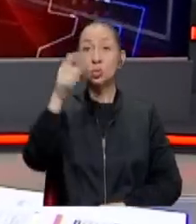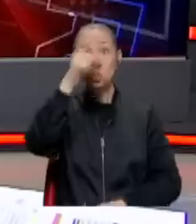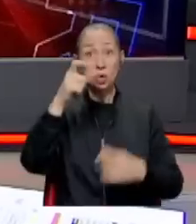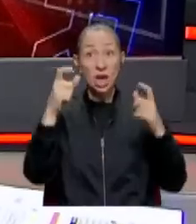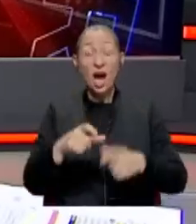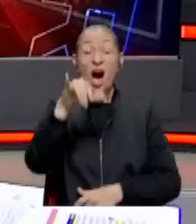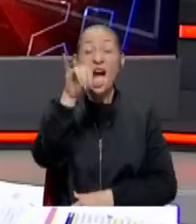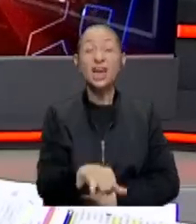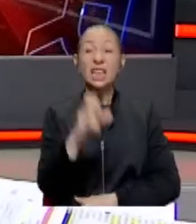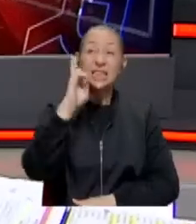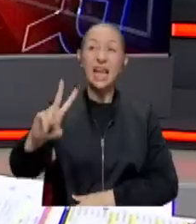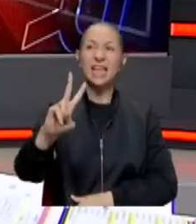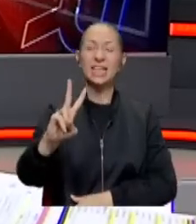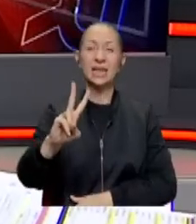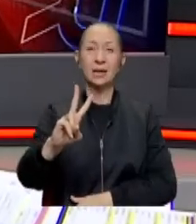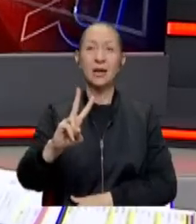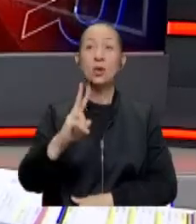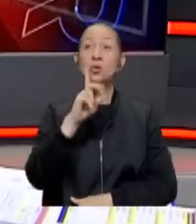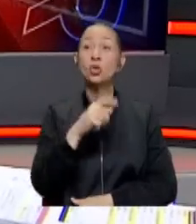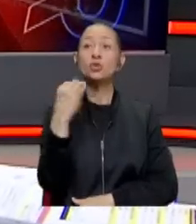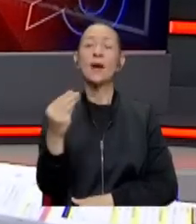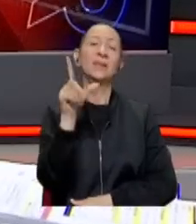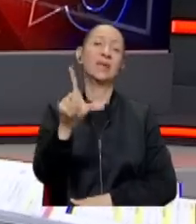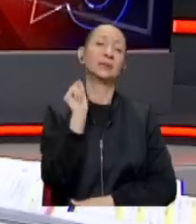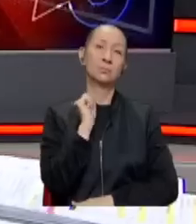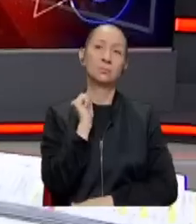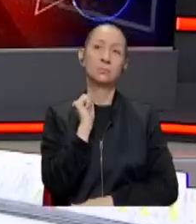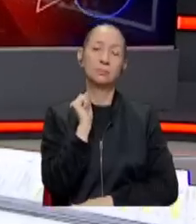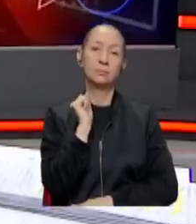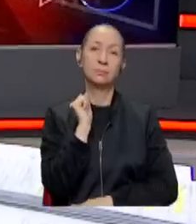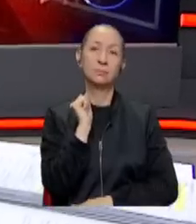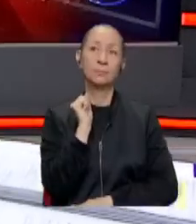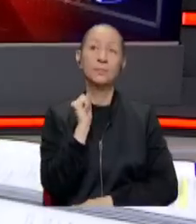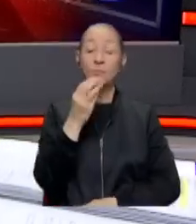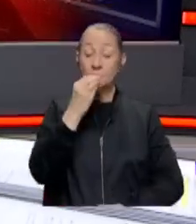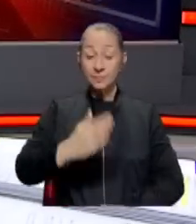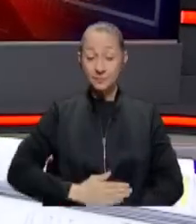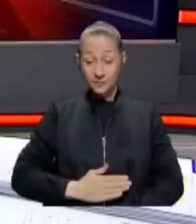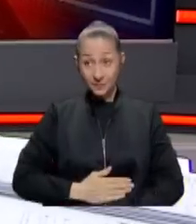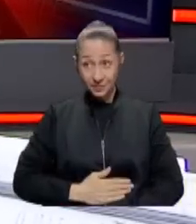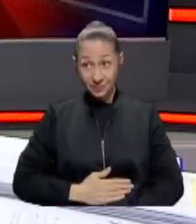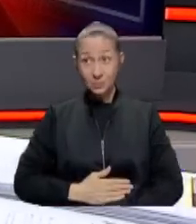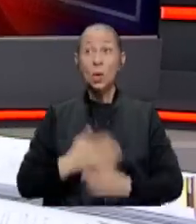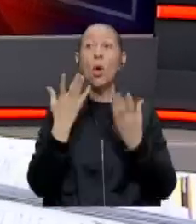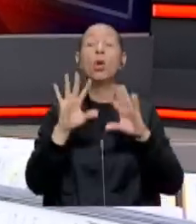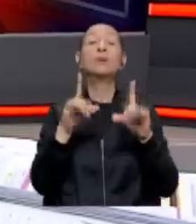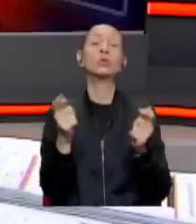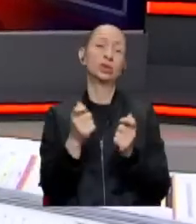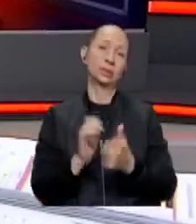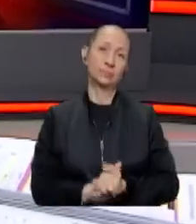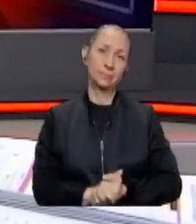ülkeye hak ettiği zenginliği vaat etmelisiniz karın tokluğuyla olmaz o